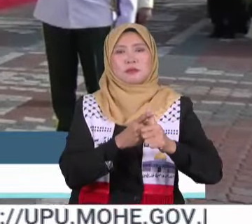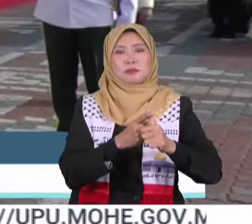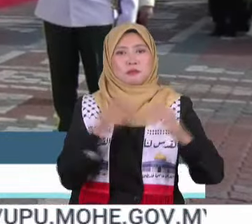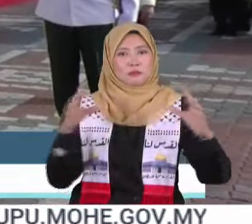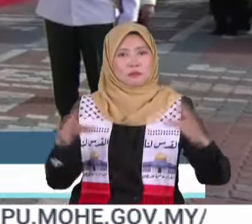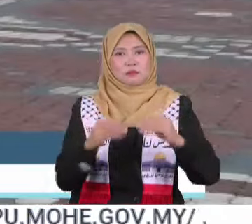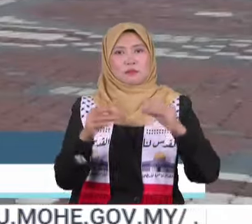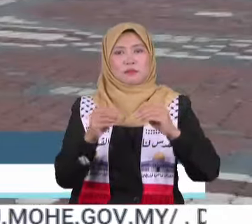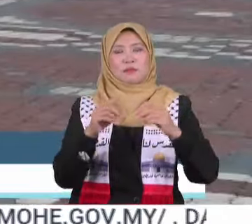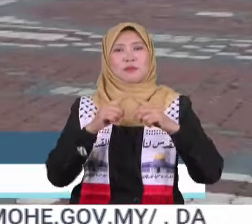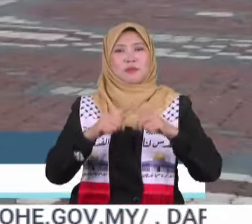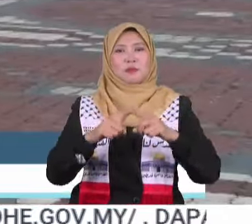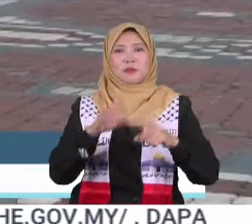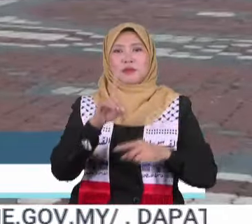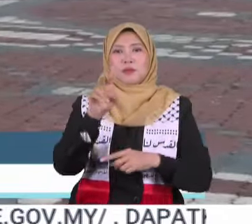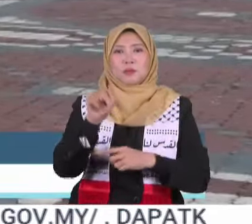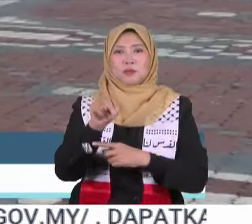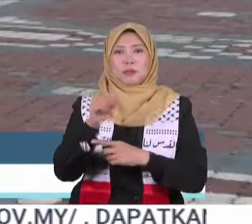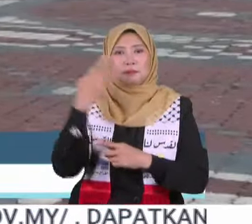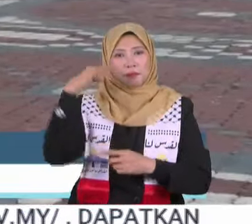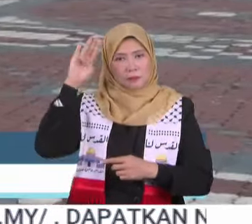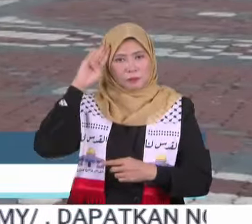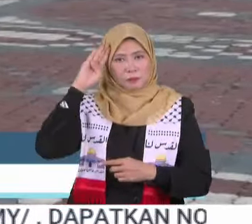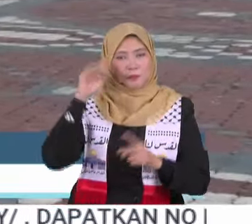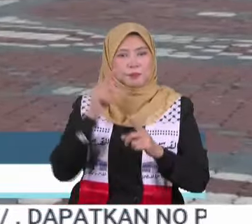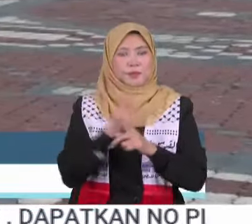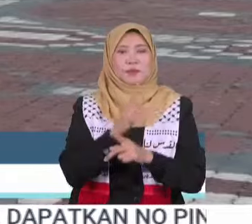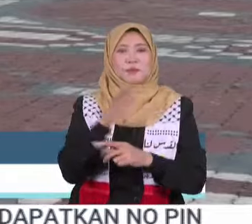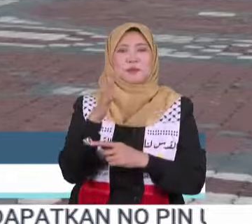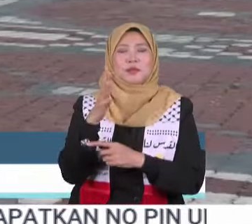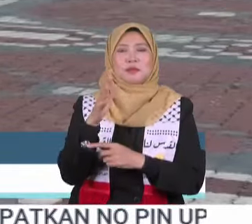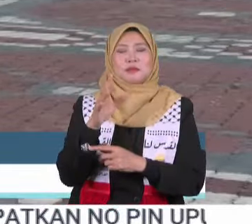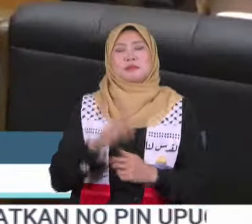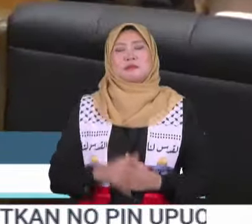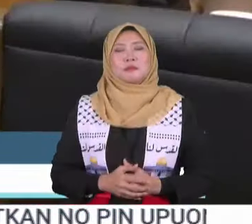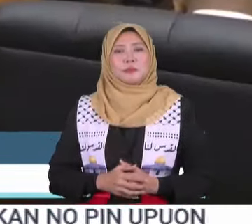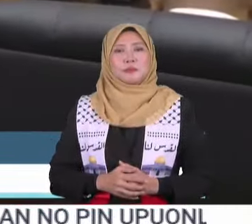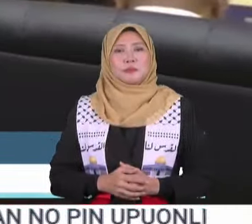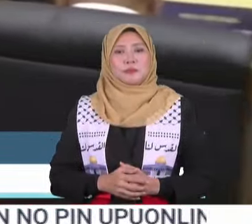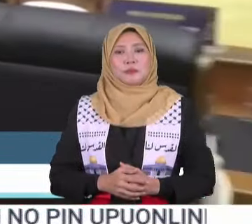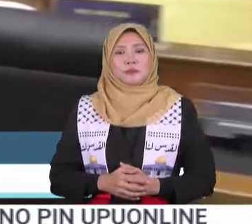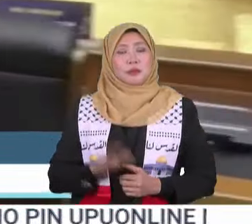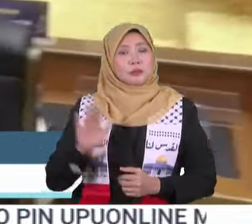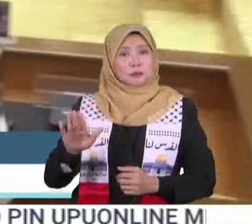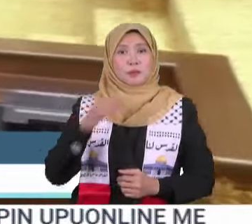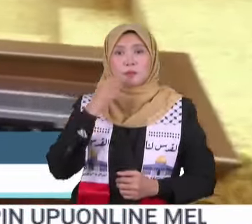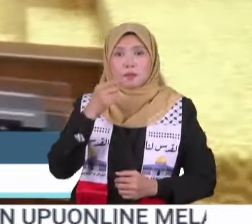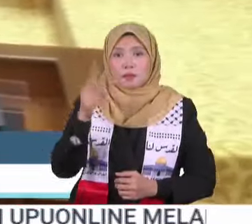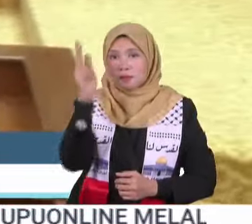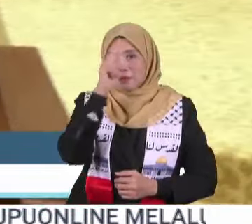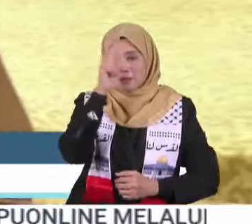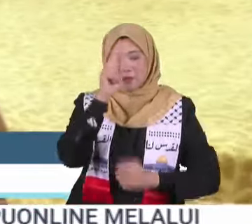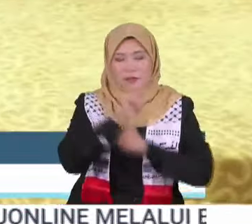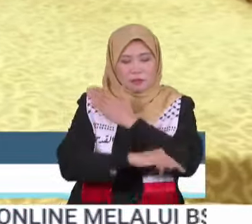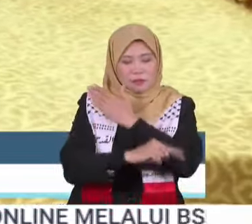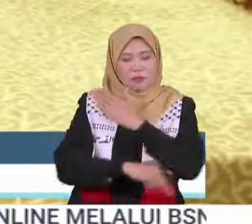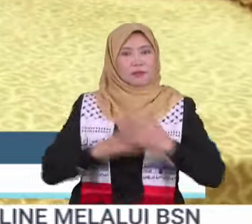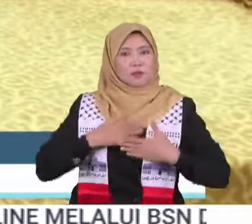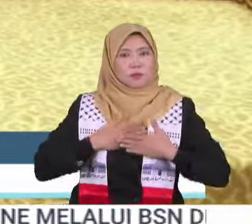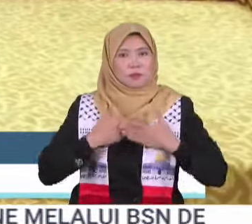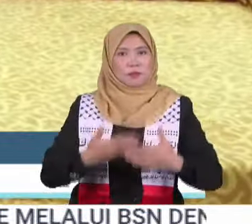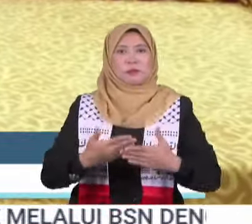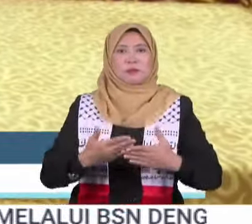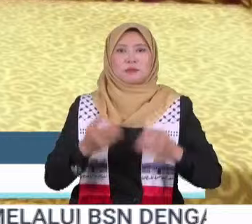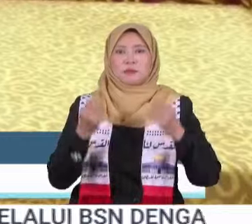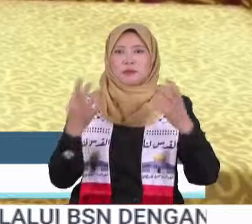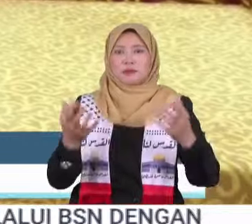persidangan kedua Dewan Undangan Negeri Dun Perlis ke-15 di Kompleks Dun Perlis. Titah baginda kerajaan negeri juga mestilah komited untuk menawarkan